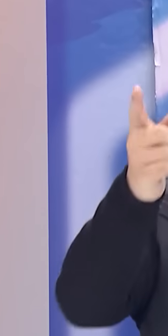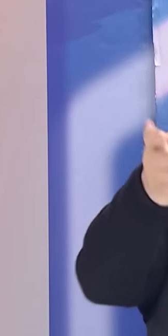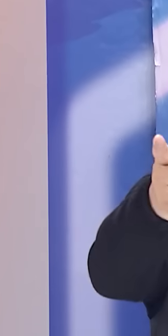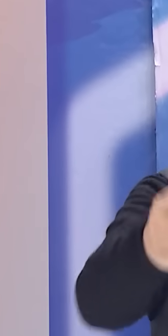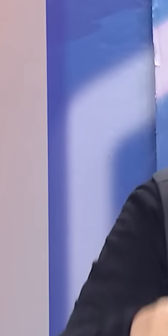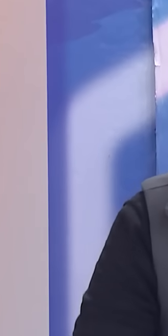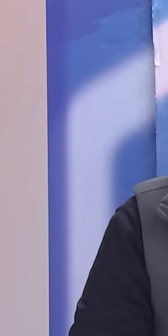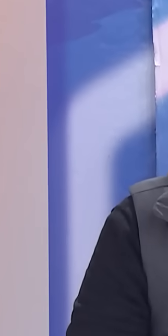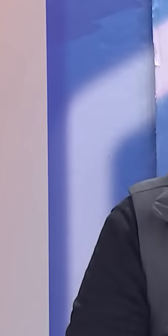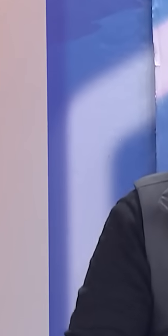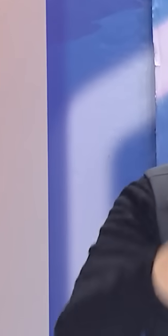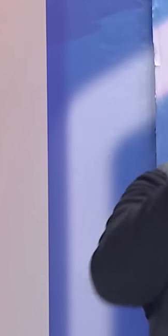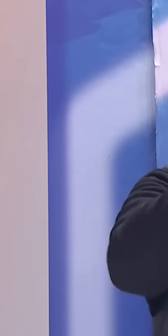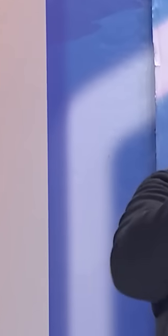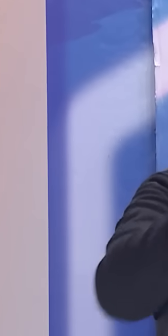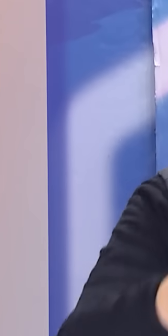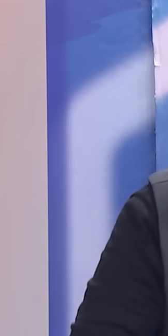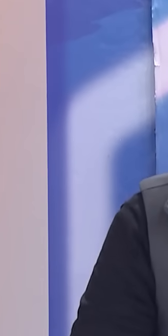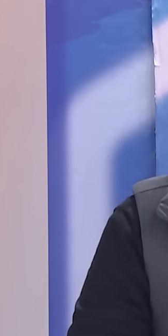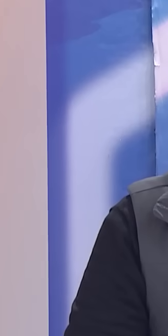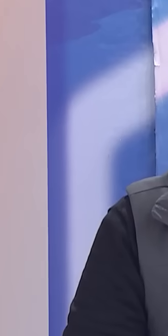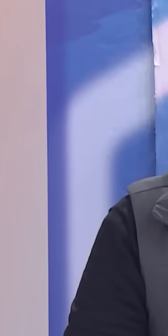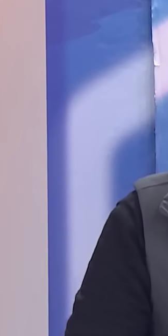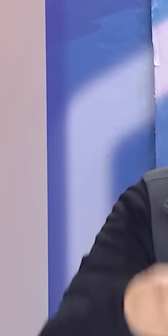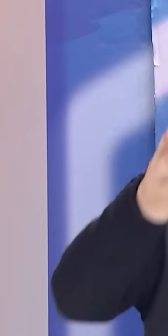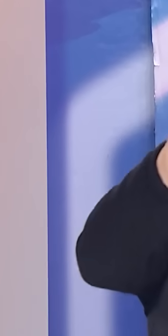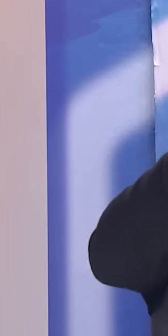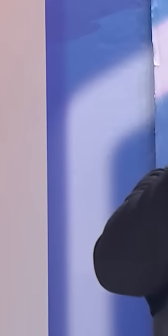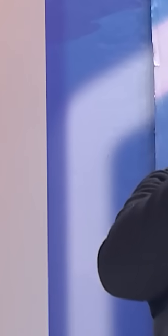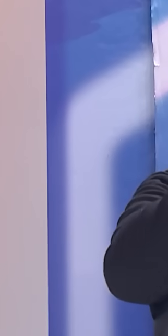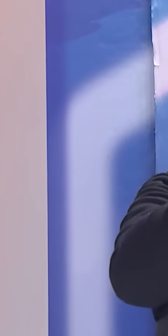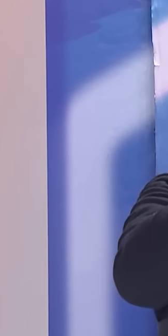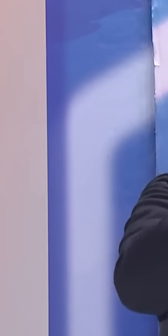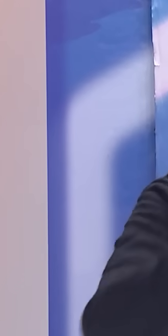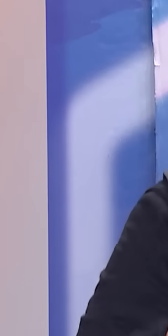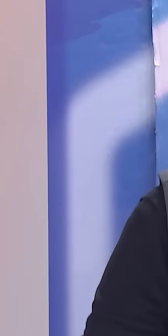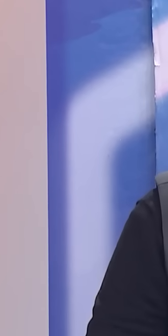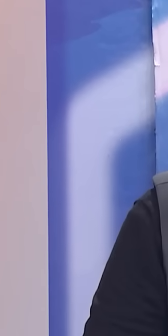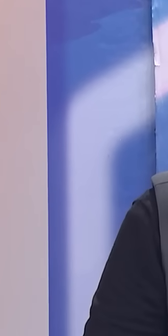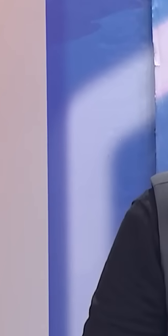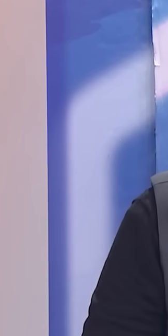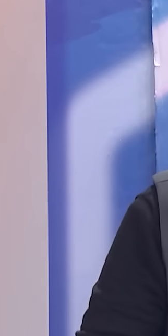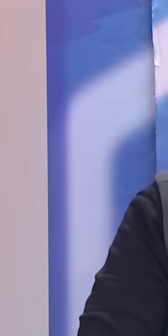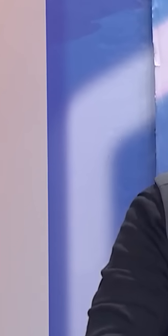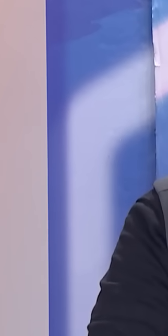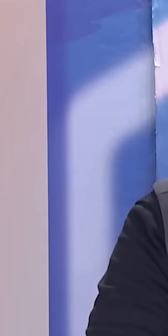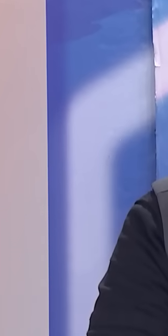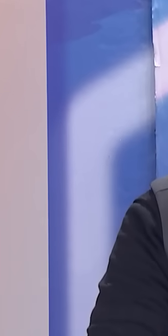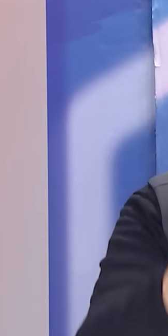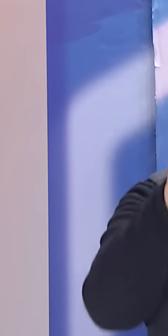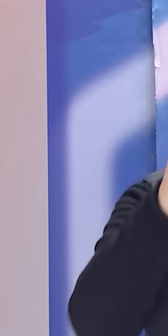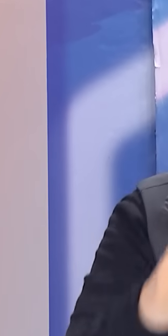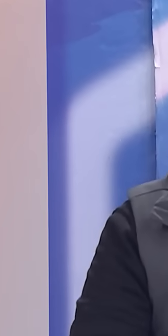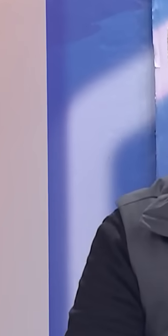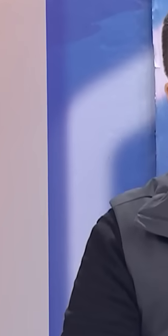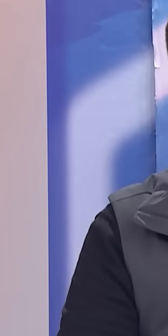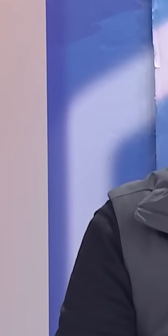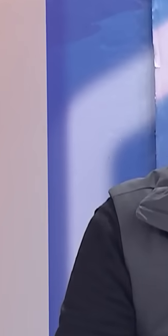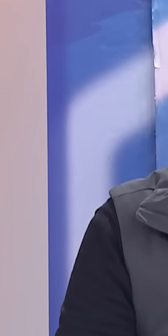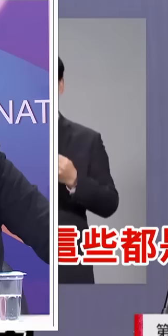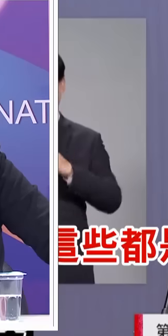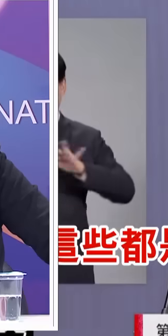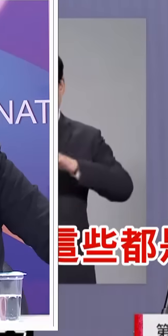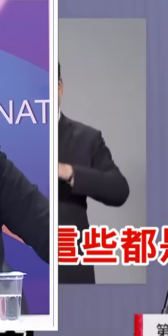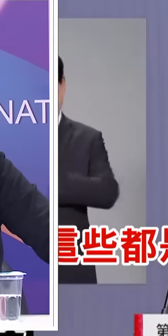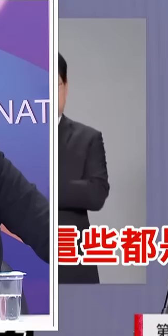然后要推网络中介法。2022年输了以后，哇，网络中介法就踩刹车了。现在2024年，我直接跟各位预